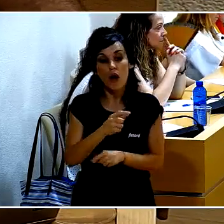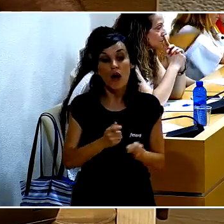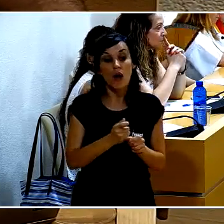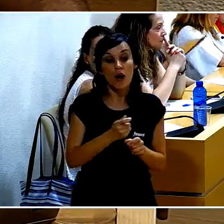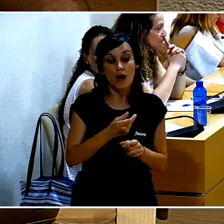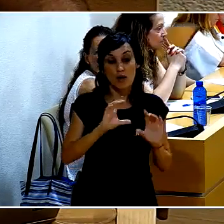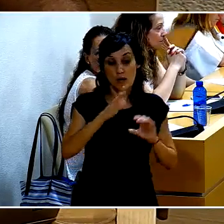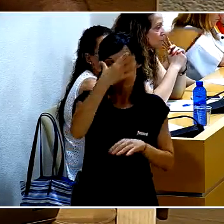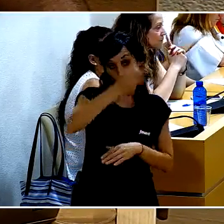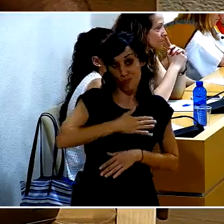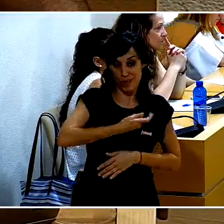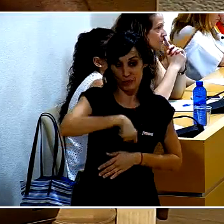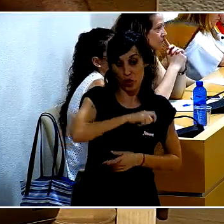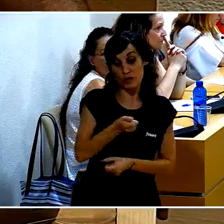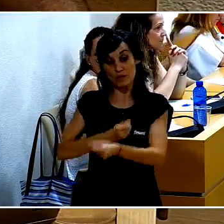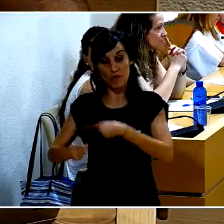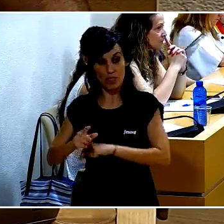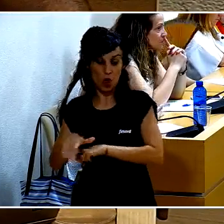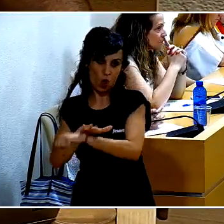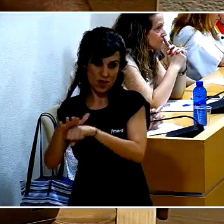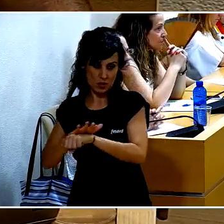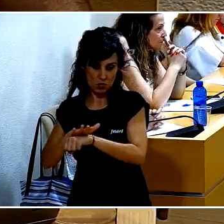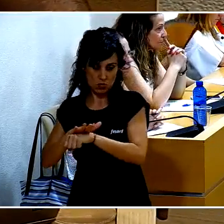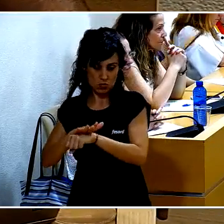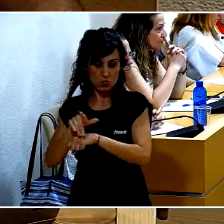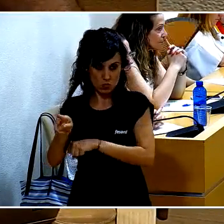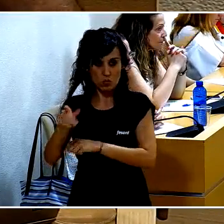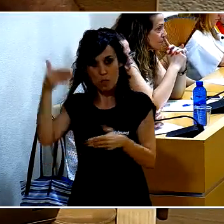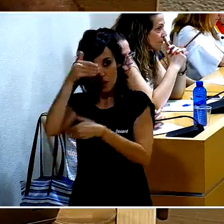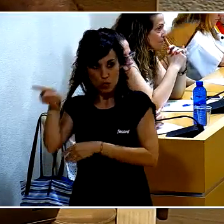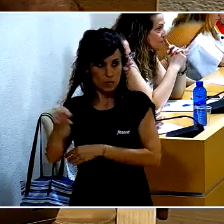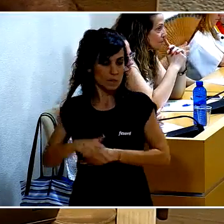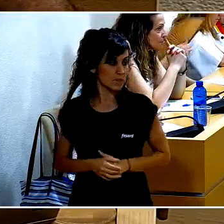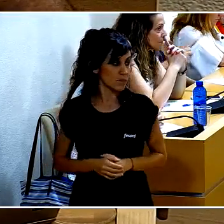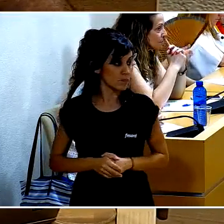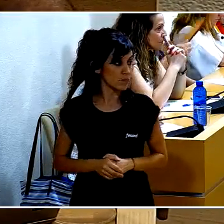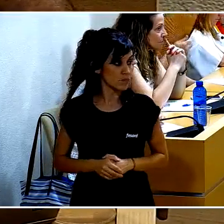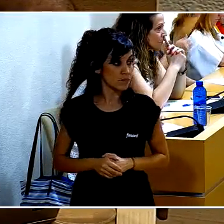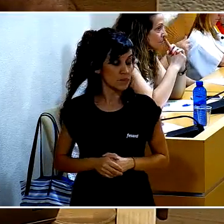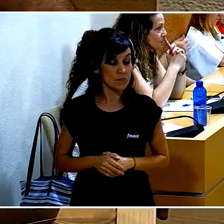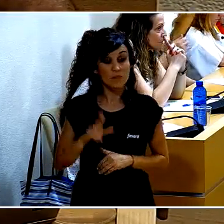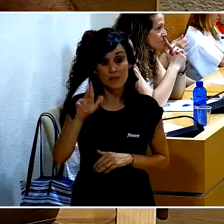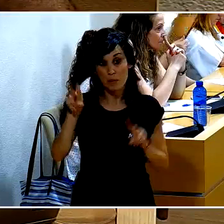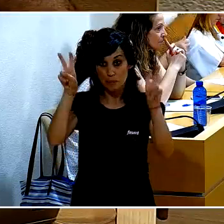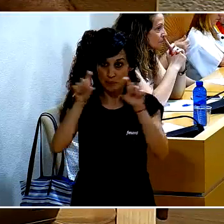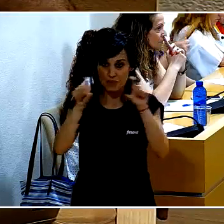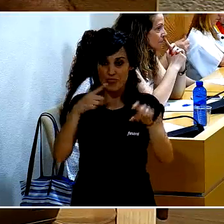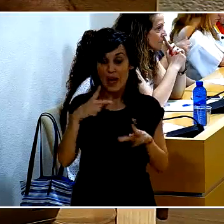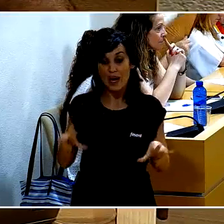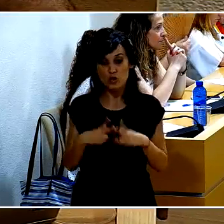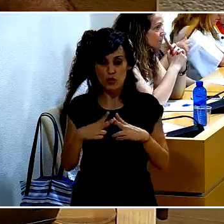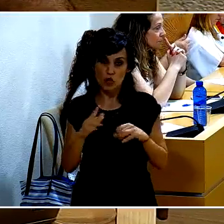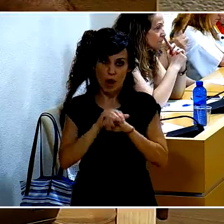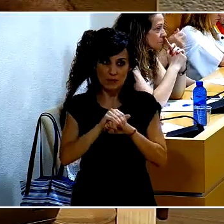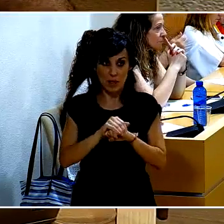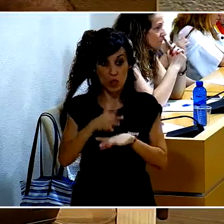Això del poble marroquí, això del govern espanyol, ho dic jo i ho dic en propietat. Entrecomillat, com a associació d'amistat amb el